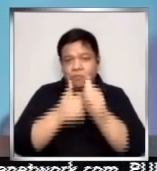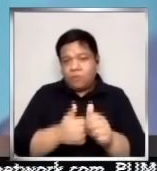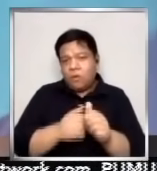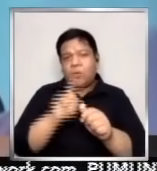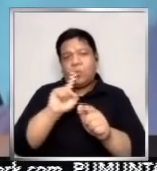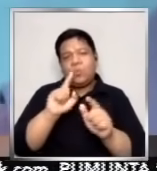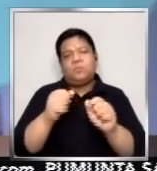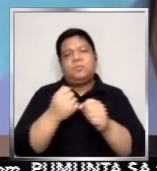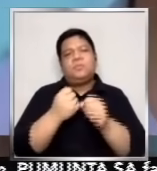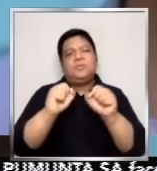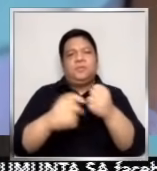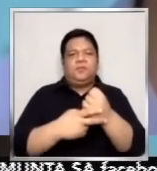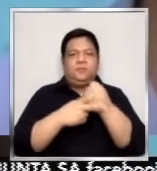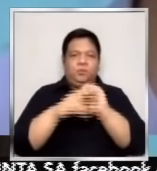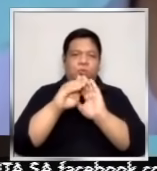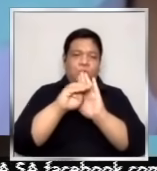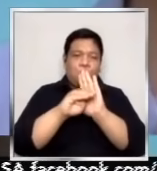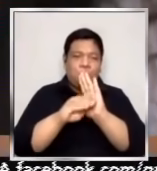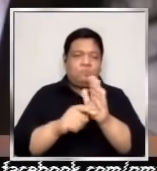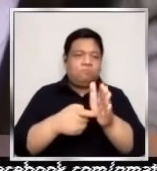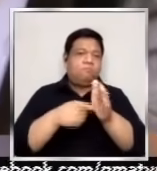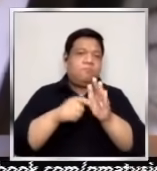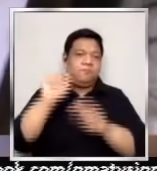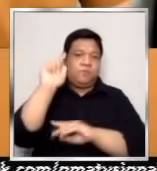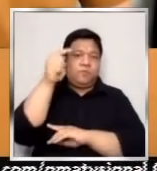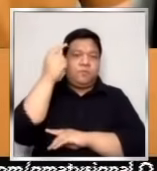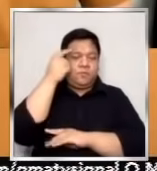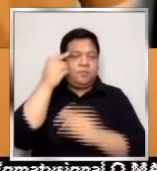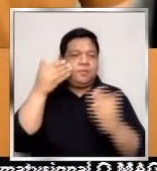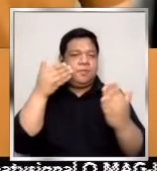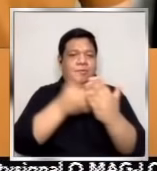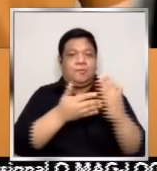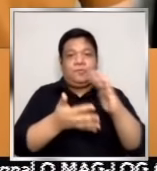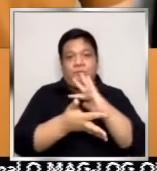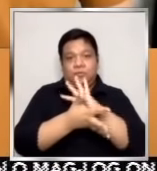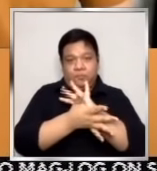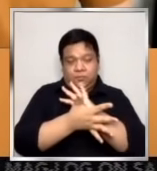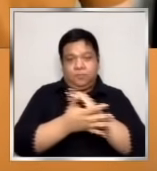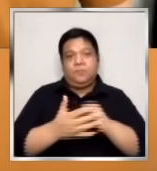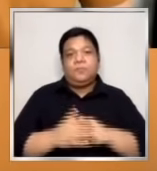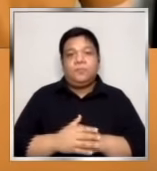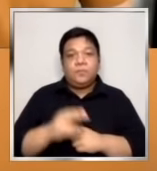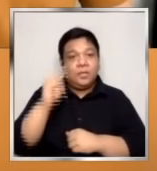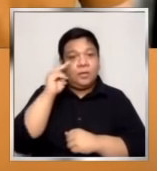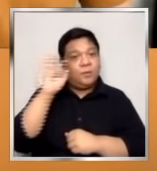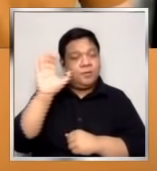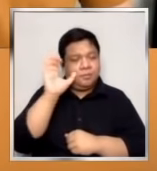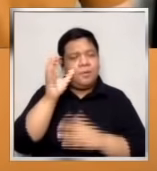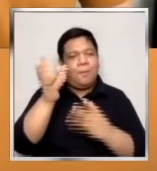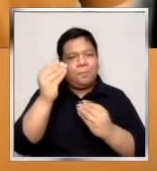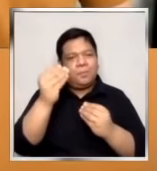at guidelines ng gobyerno kontra COVID. Nelson Canlas, updated sa Showbiz Happenings.